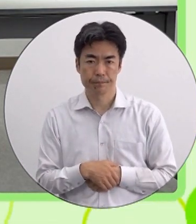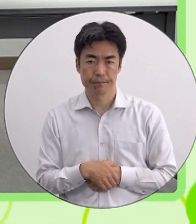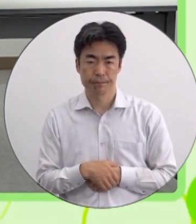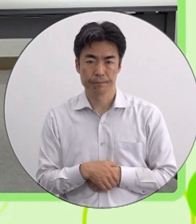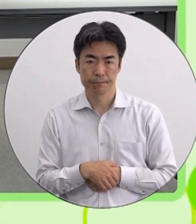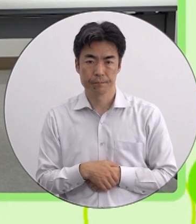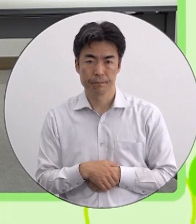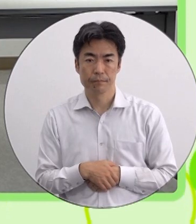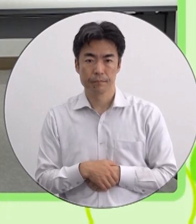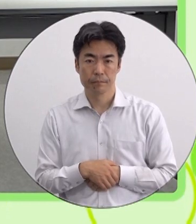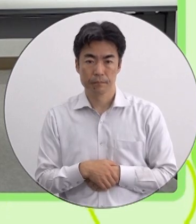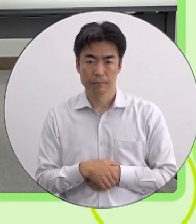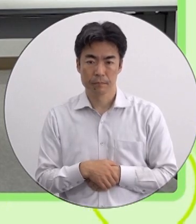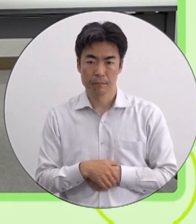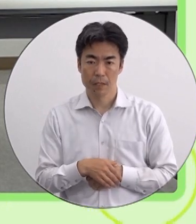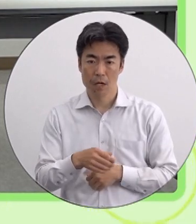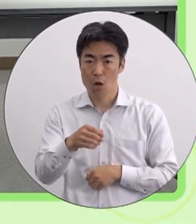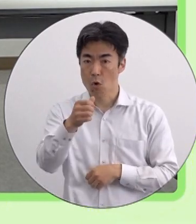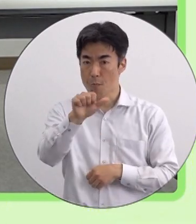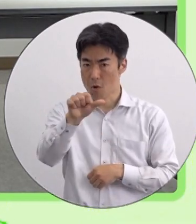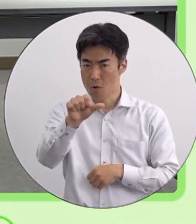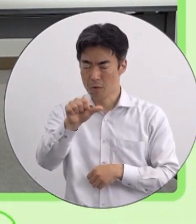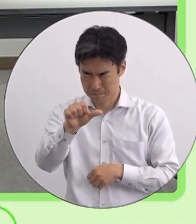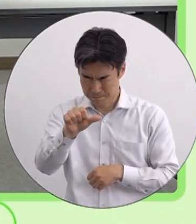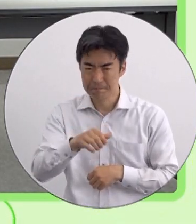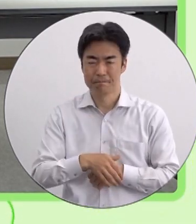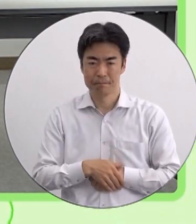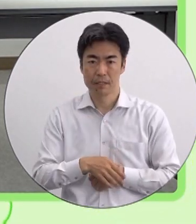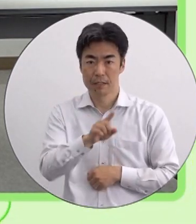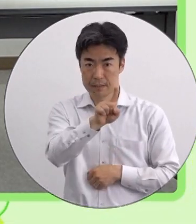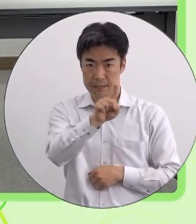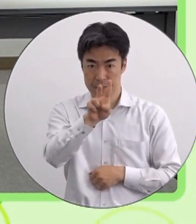みます。そこで5秒間保持します。